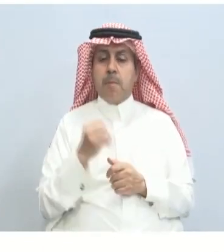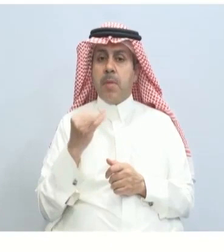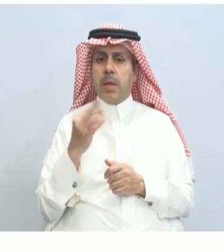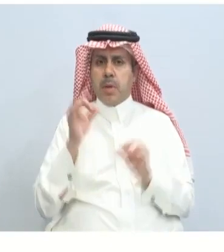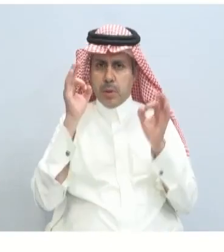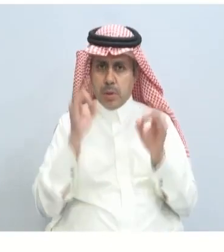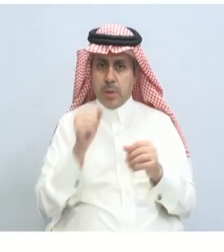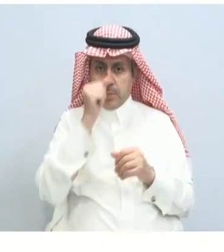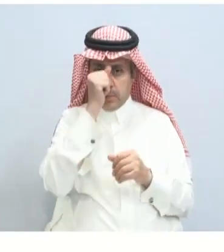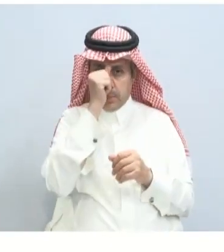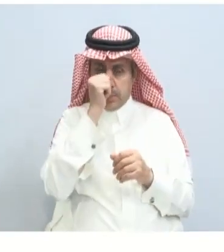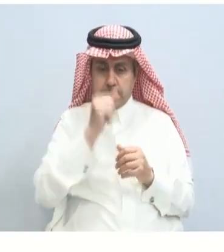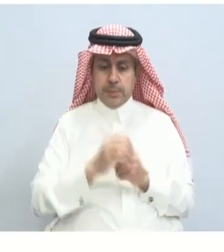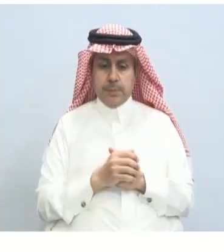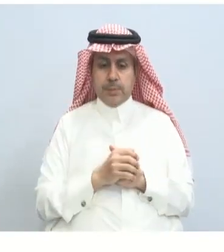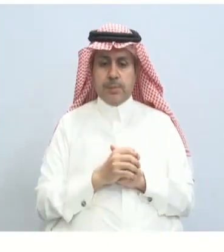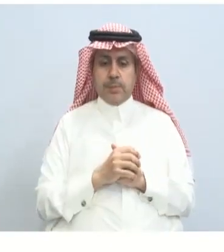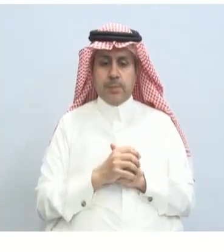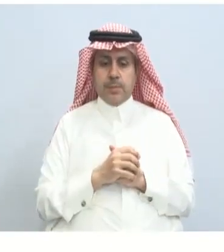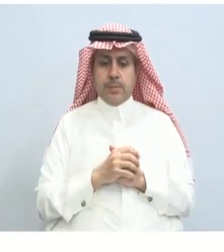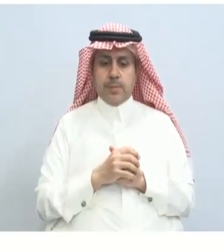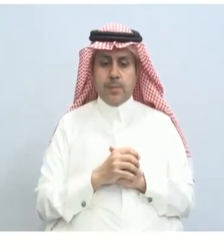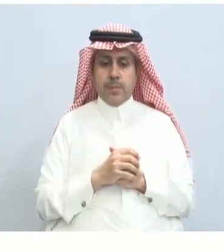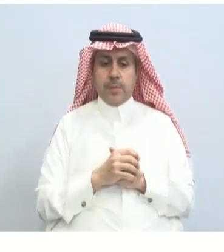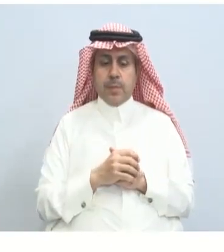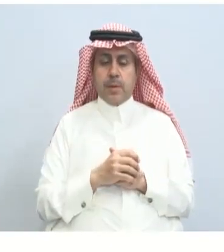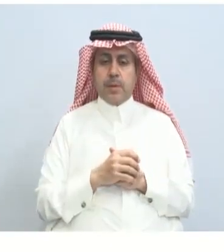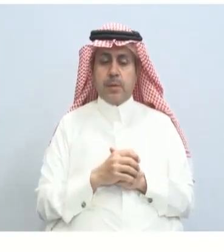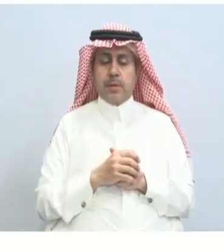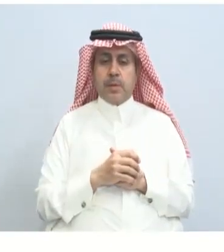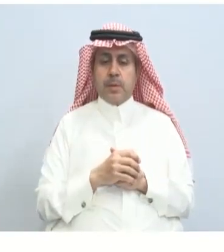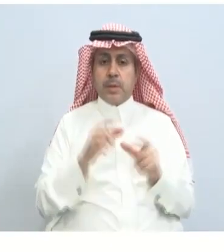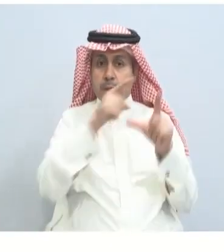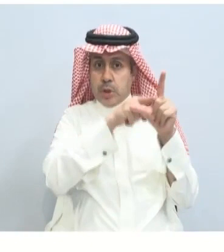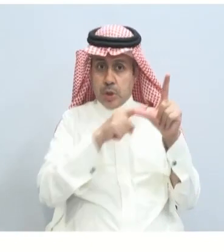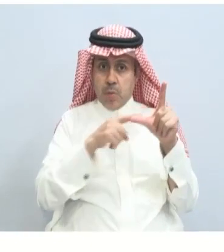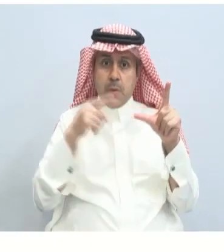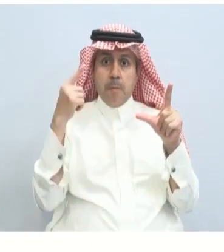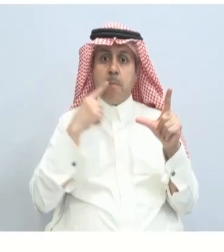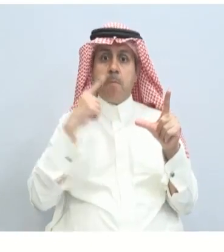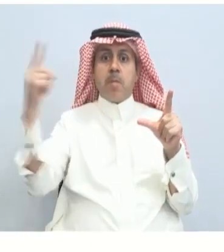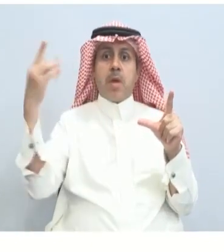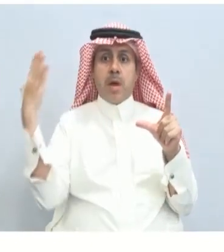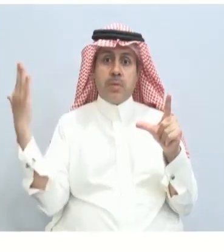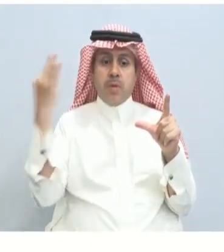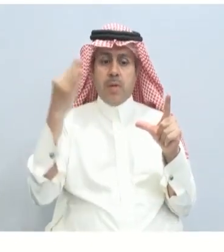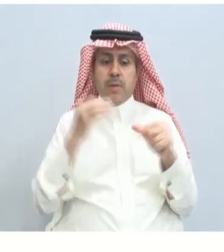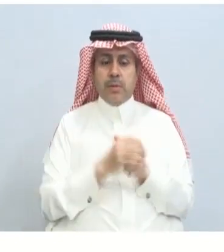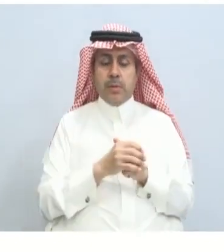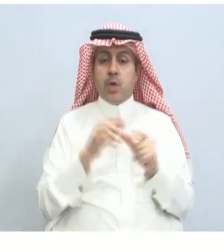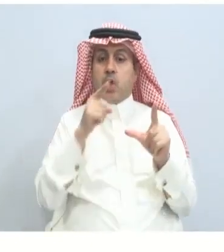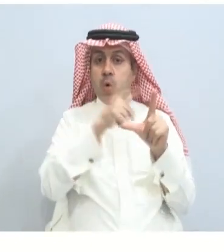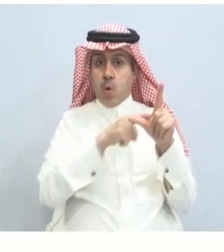ل كوساين 135 طبعا الزاويه 135 هي زاويه موجوده في الربع الثاني